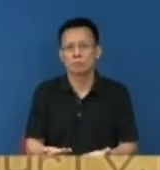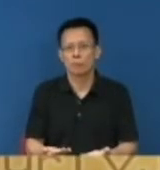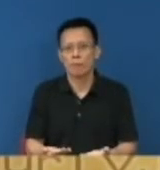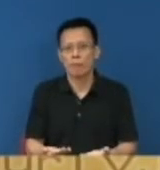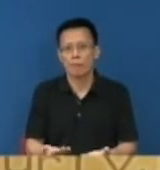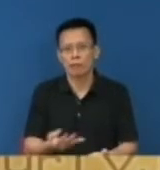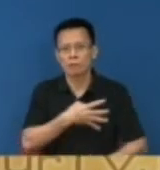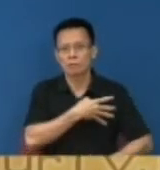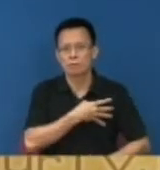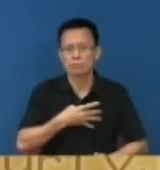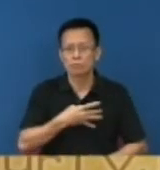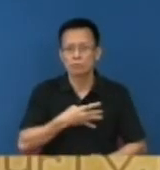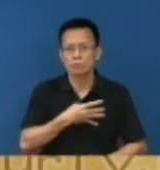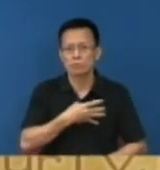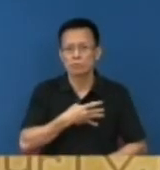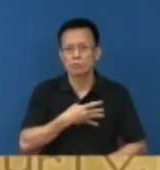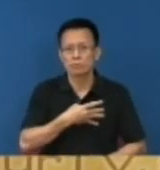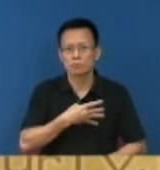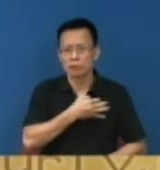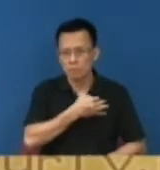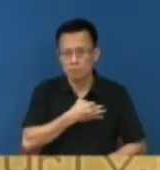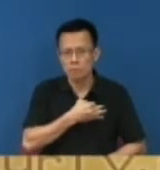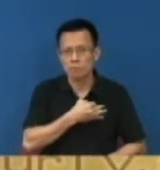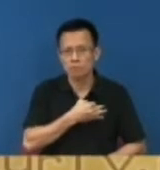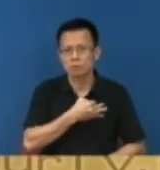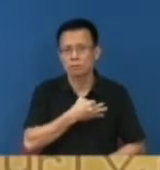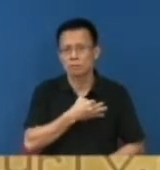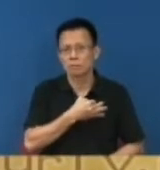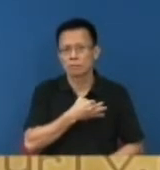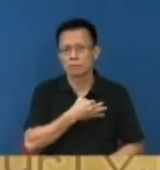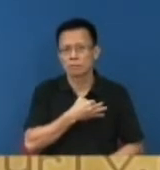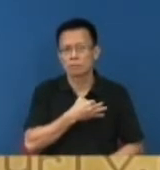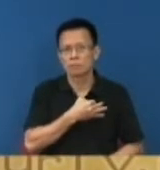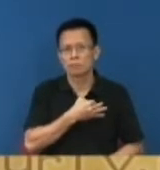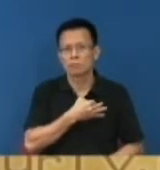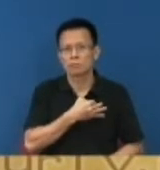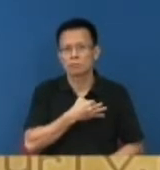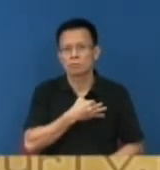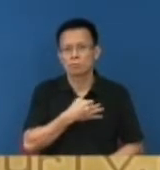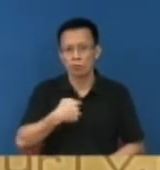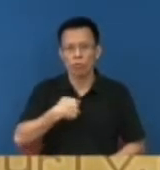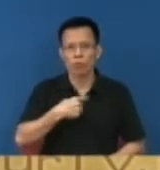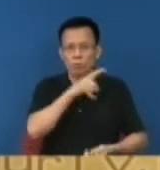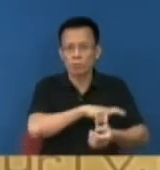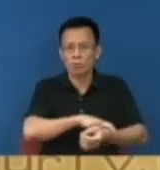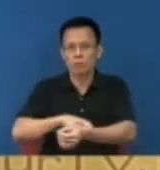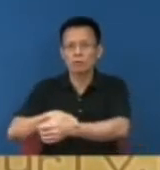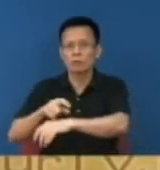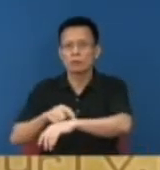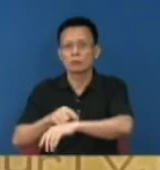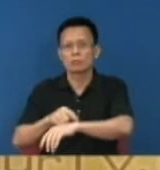禮拜四那一日，禮拜三那一日，亦都即係我被捕那一日，即係話我因